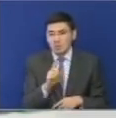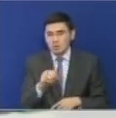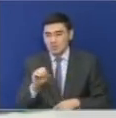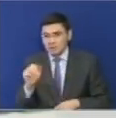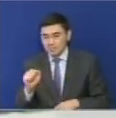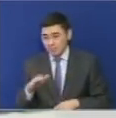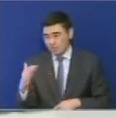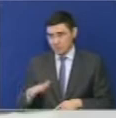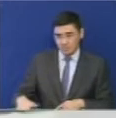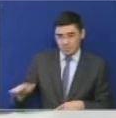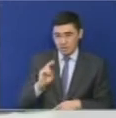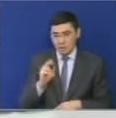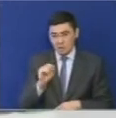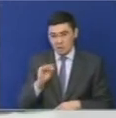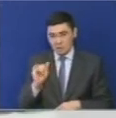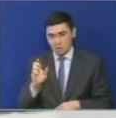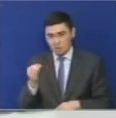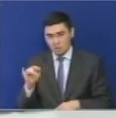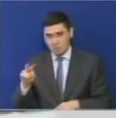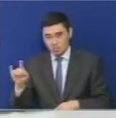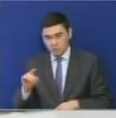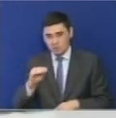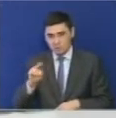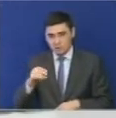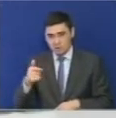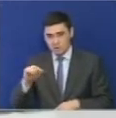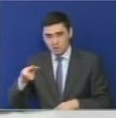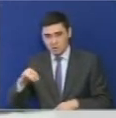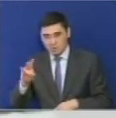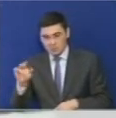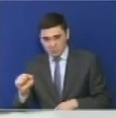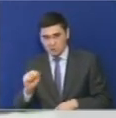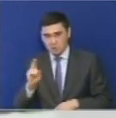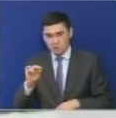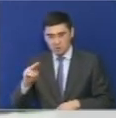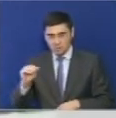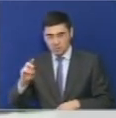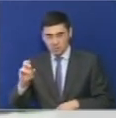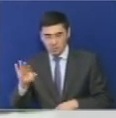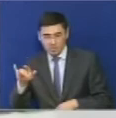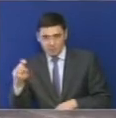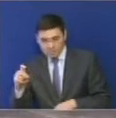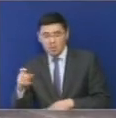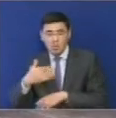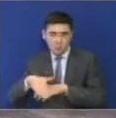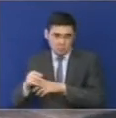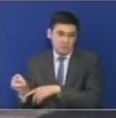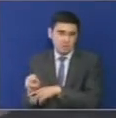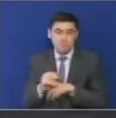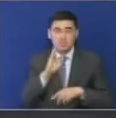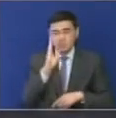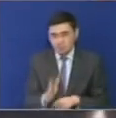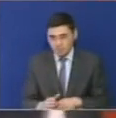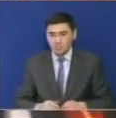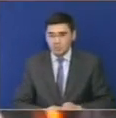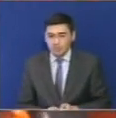жағалауында жөндеу жұмыстары Қаржаубайұлы, Жангелдин, Рысқұлбеков және Құлжанов көшелерінде жүргізілетін болады. Бөлім өкілінің